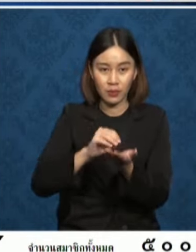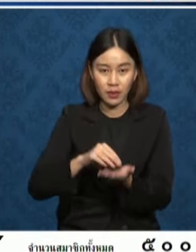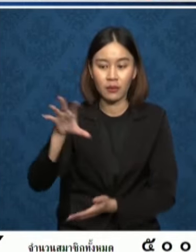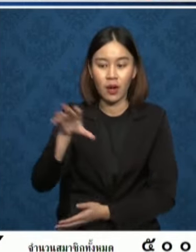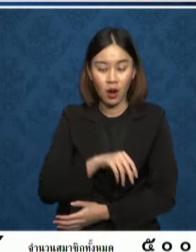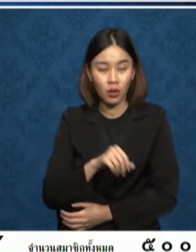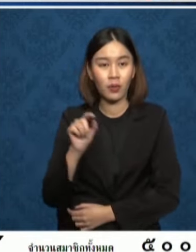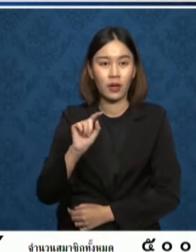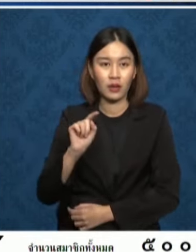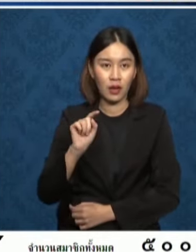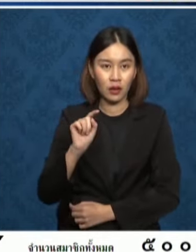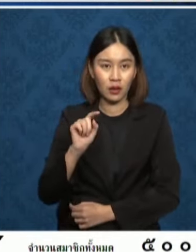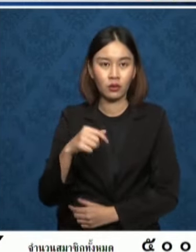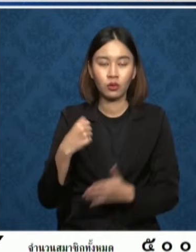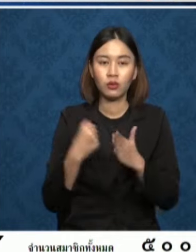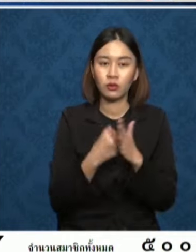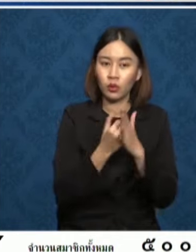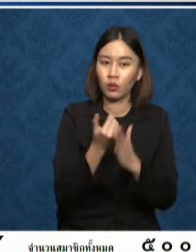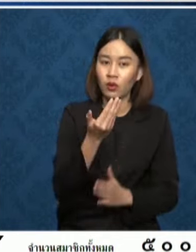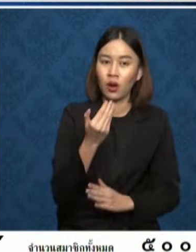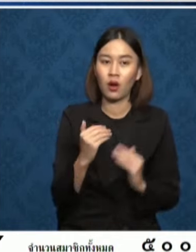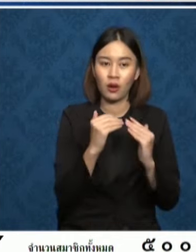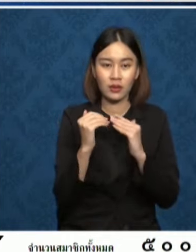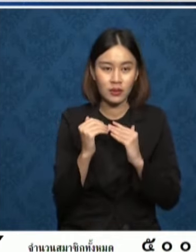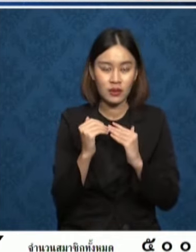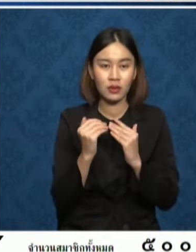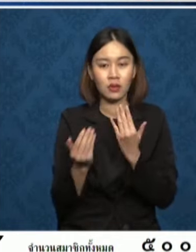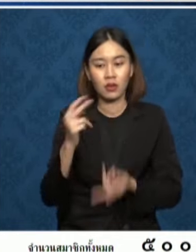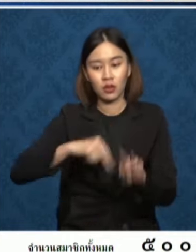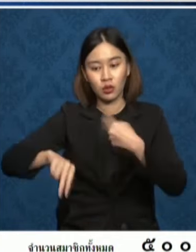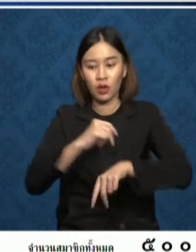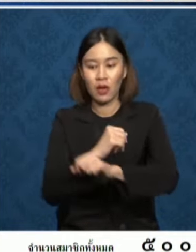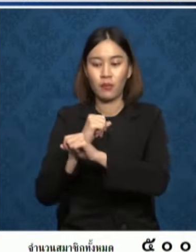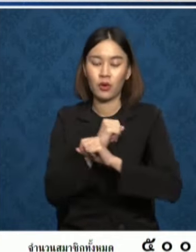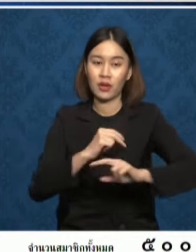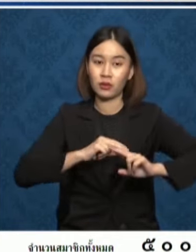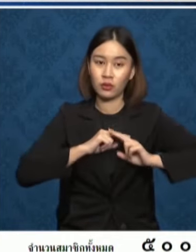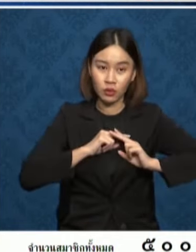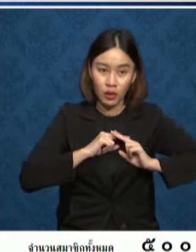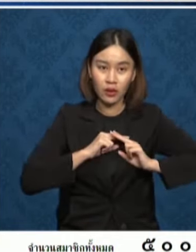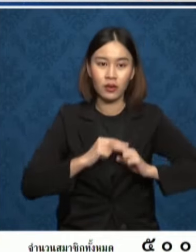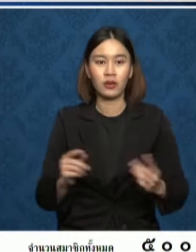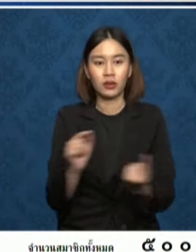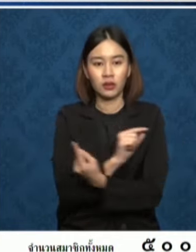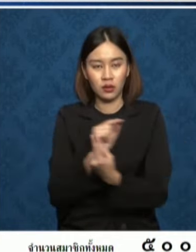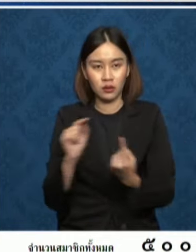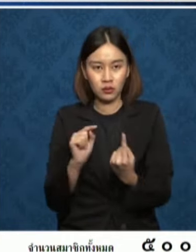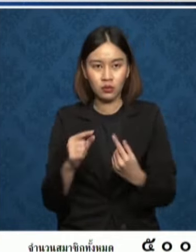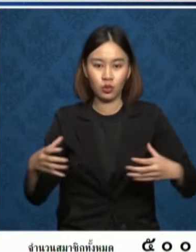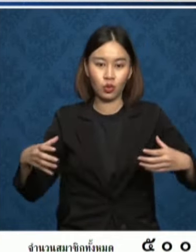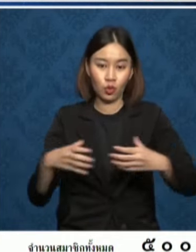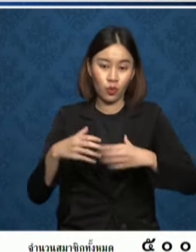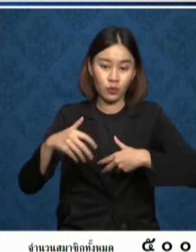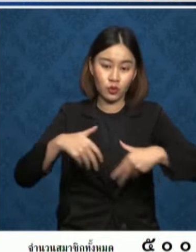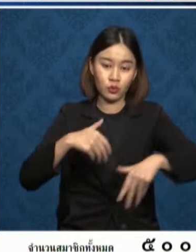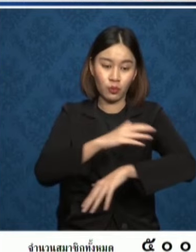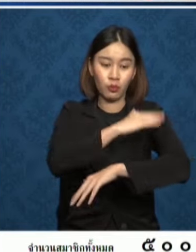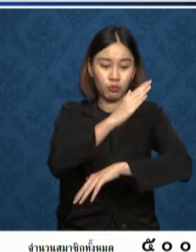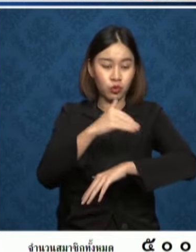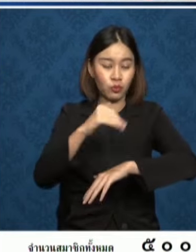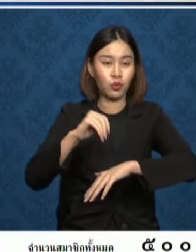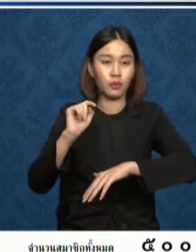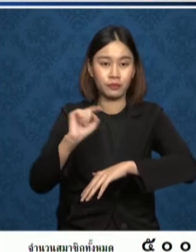มายืนยันในการต่อสู้เรียกร้องสิทธิ์หรือคุ้มครองสิทธิ์ของตัวเองเพราะสังคมกลุ่มชาติพันธุ์